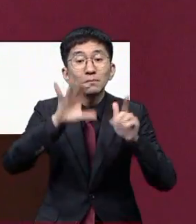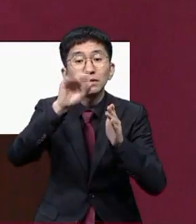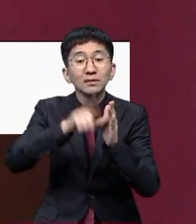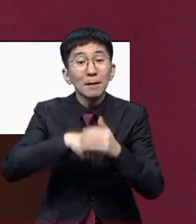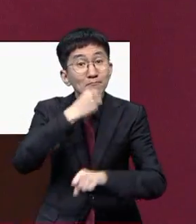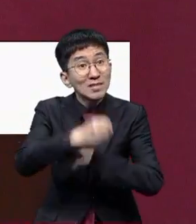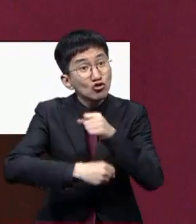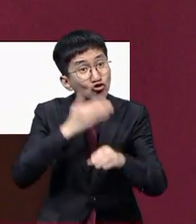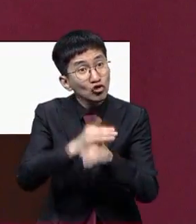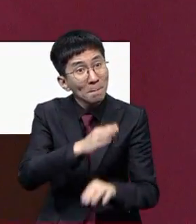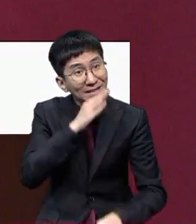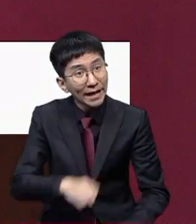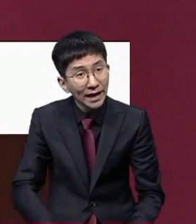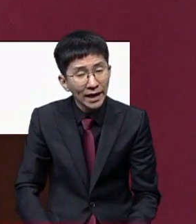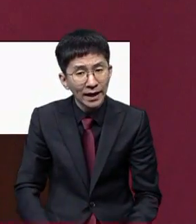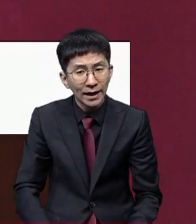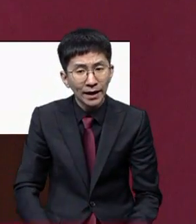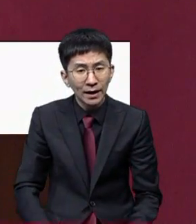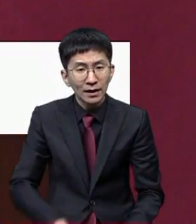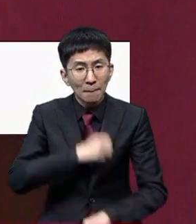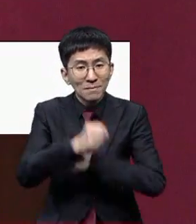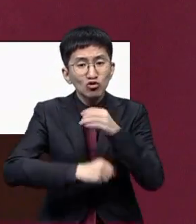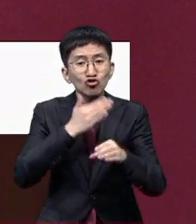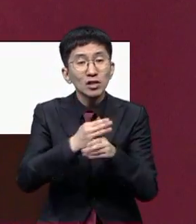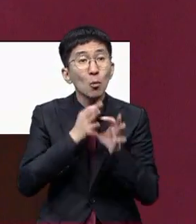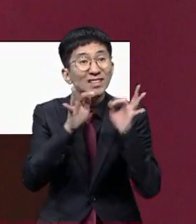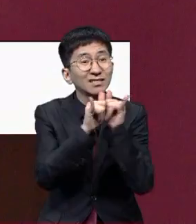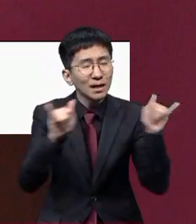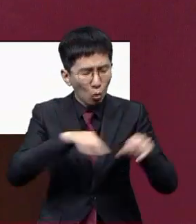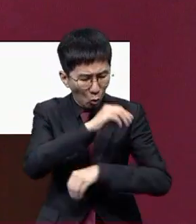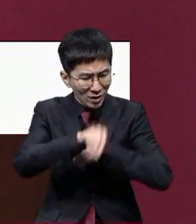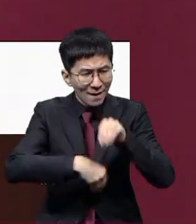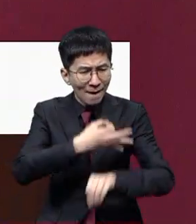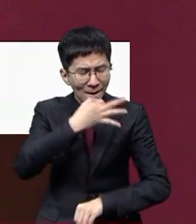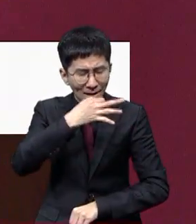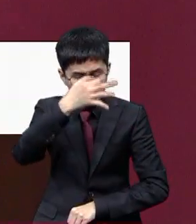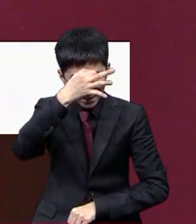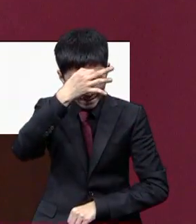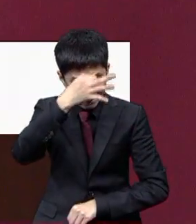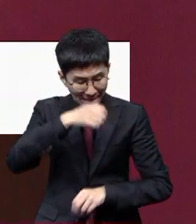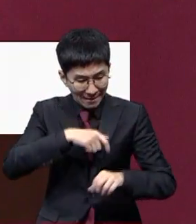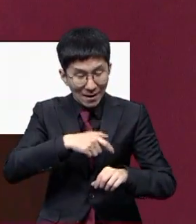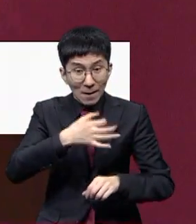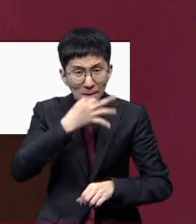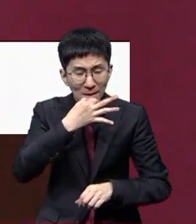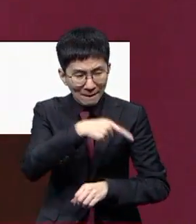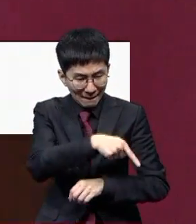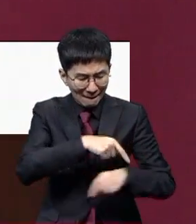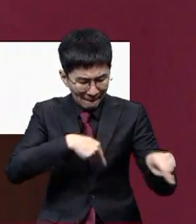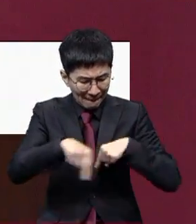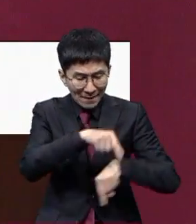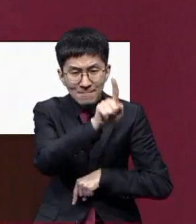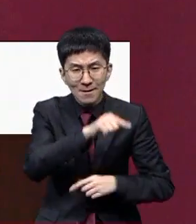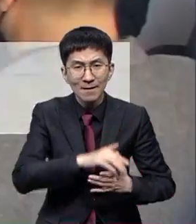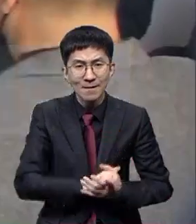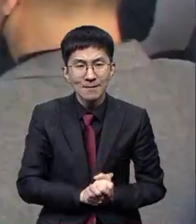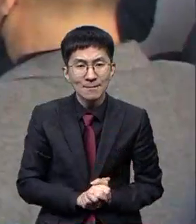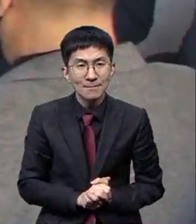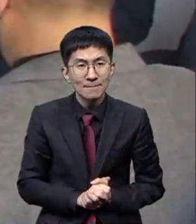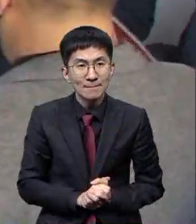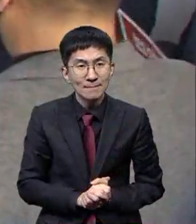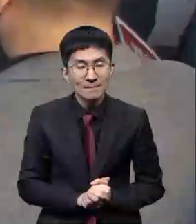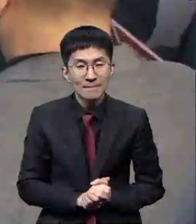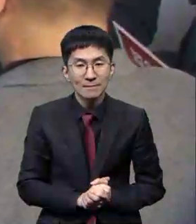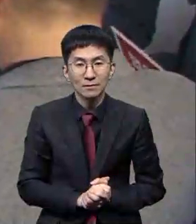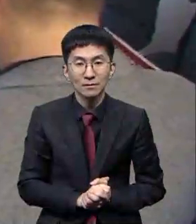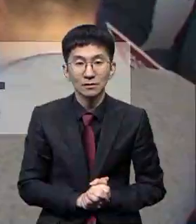것이 민주주의입니까? 민주주의를 외친 사람들이 독재를 했다. 그것은 더 나쁘고 더 악한 것입니다.